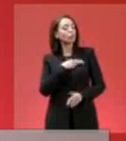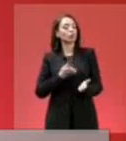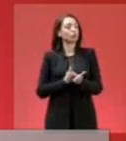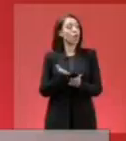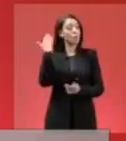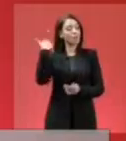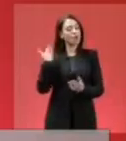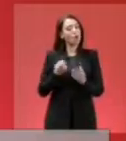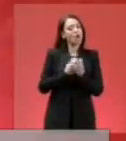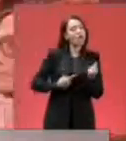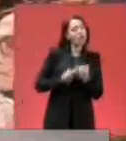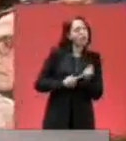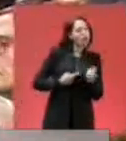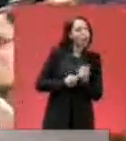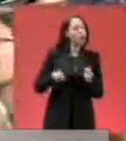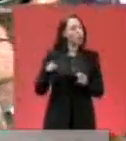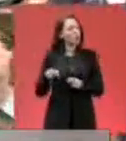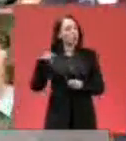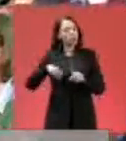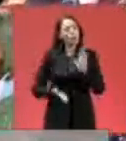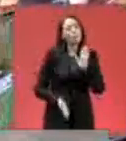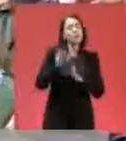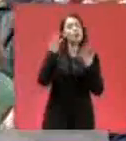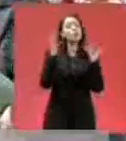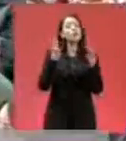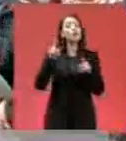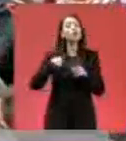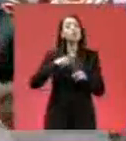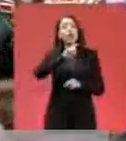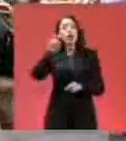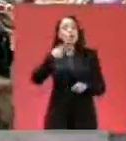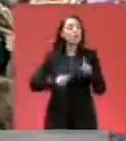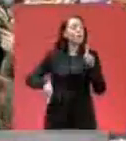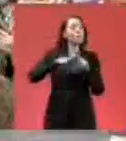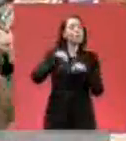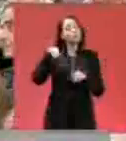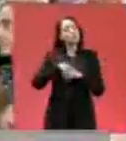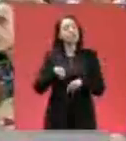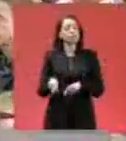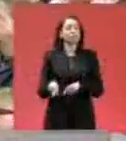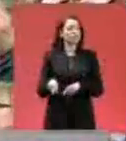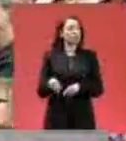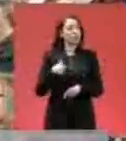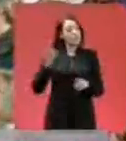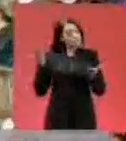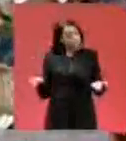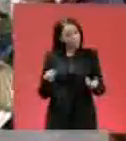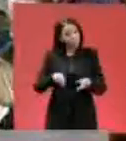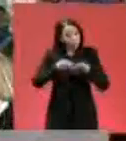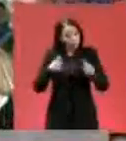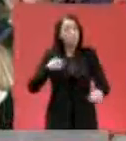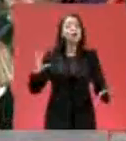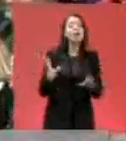που είχαμε ελλείμματα 1,1 δις το χρόνο, έχουμε πάνω από 900 εκατομμύρια πλεόνασμα στο ασφαλιστικό μας σύστημα. Και έτσι καταφέραμε